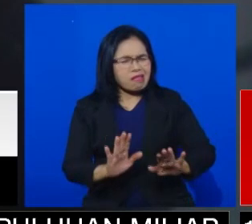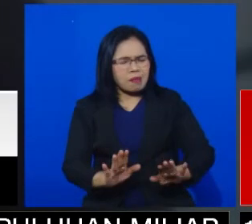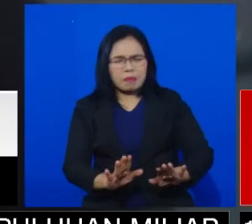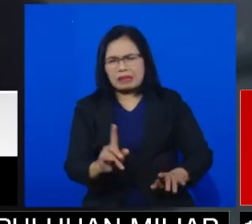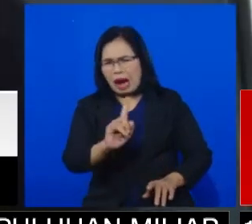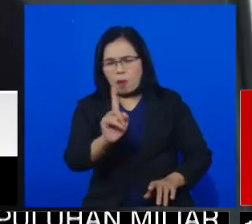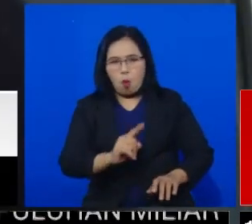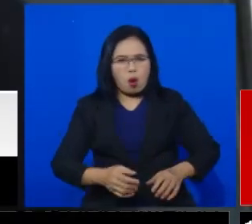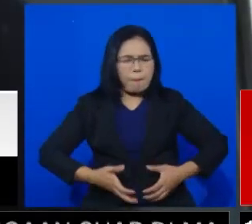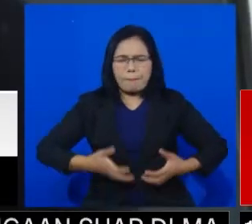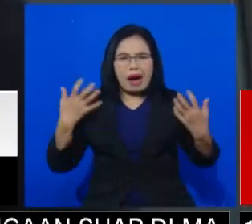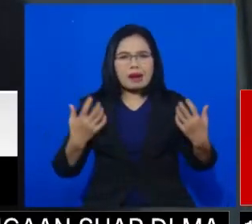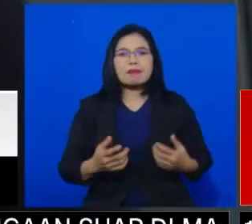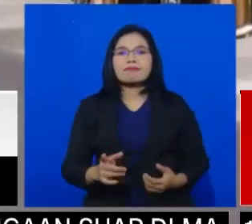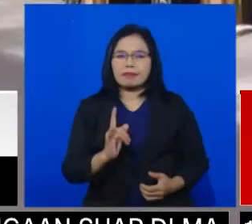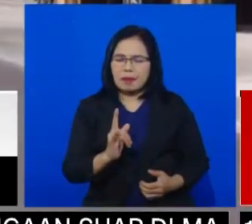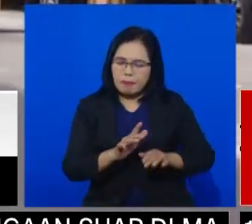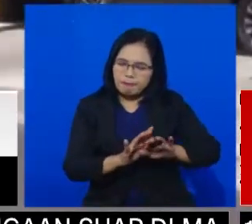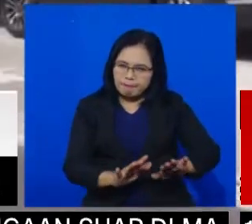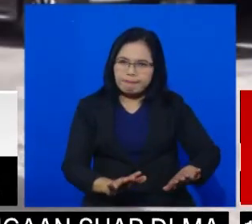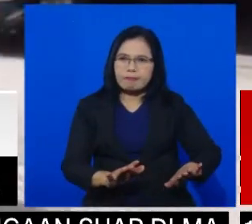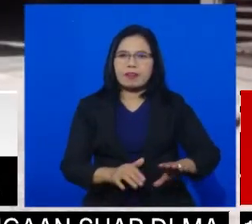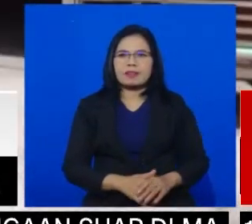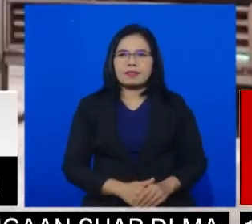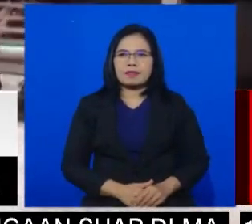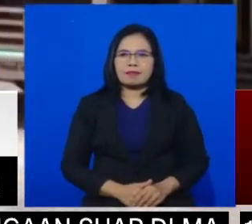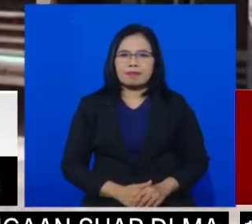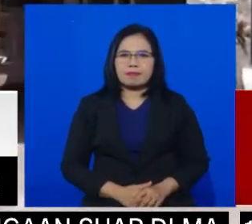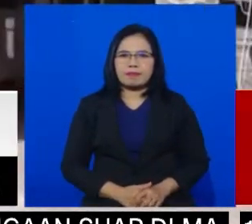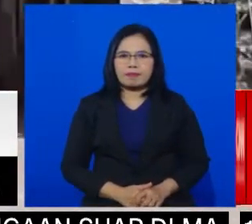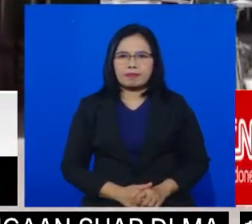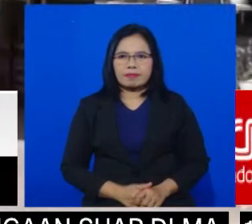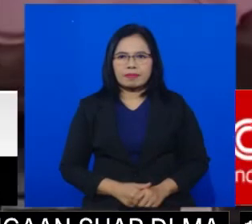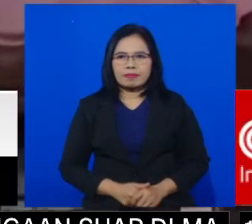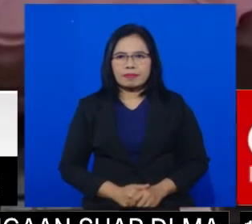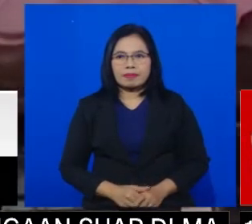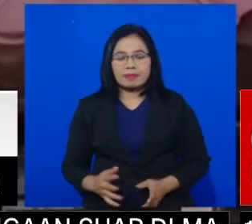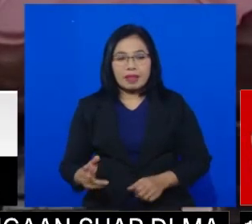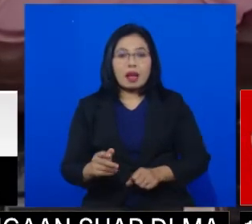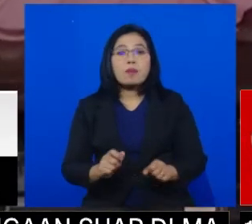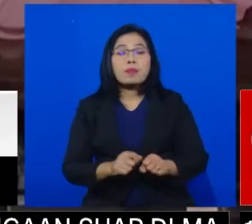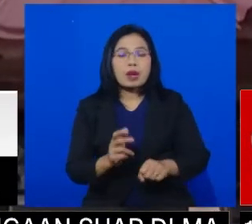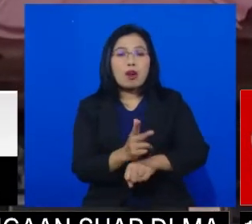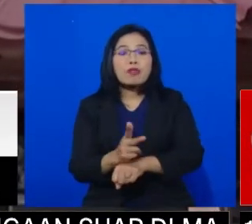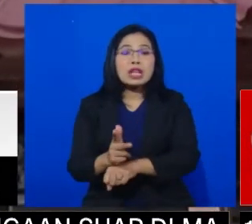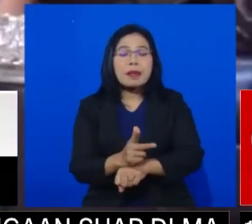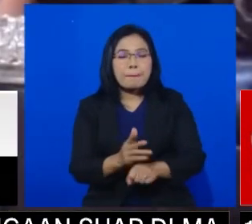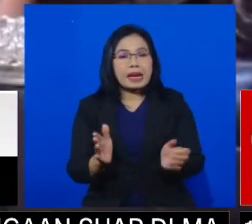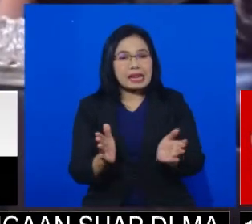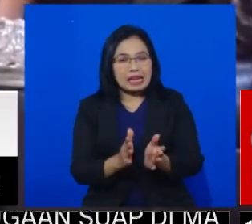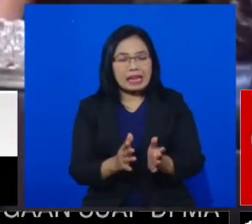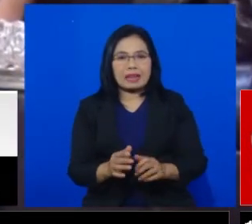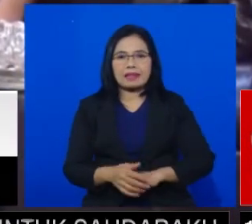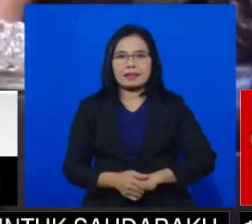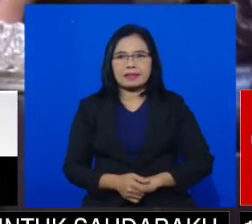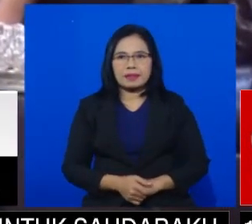motor direkam warga hingga akhirnya viral. Padahal faktanya aksi tersebut merupakan adegan film pendek yang direkam pada 26 Mei.